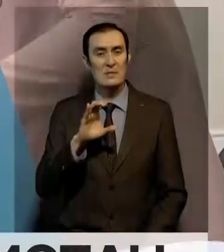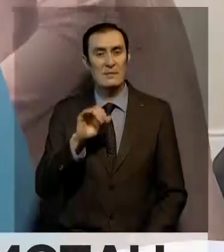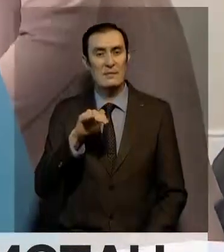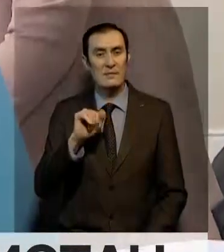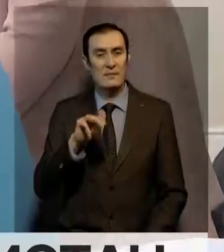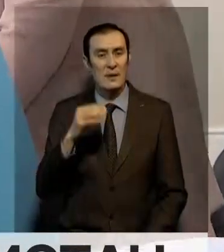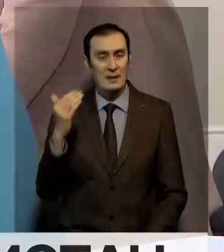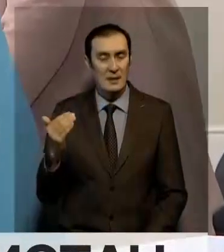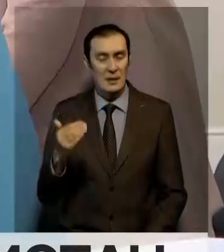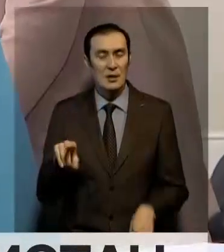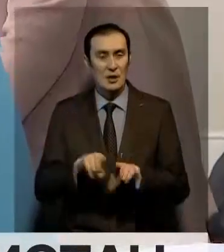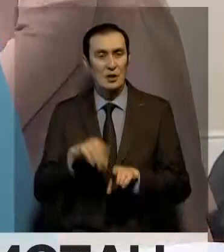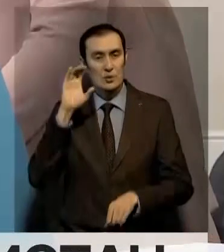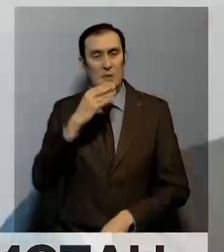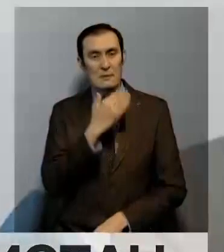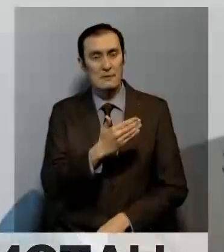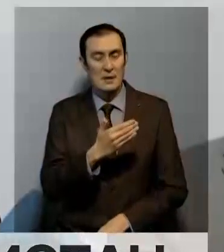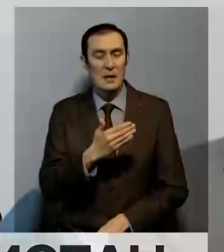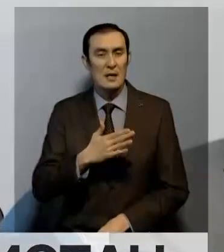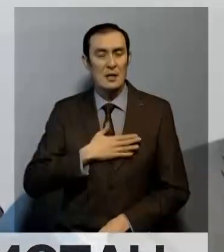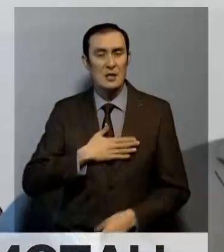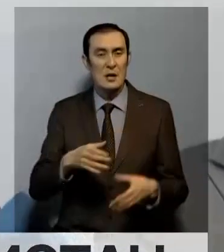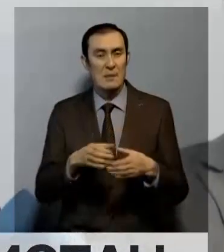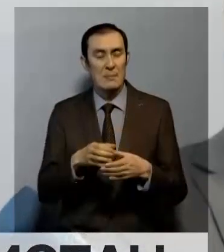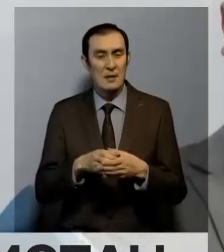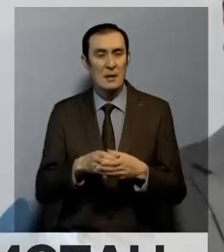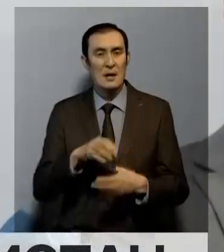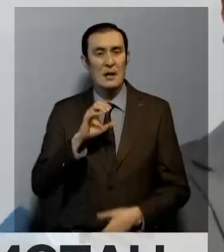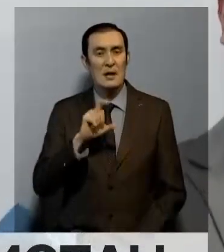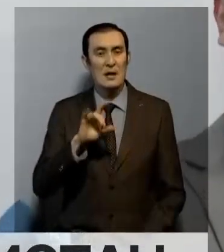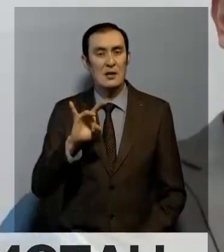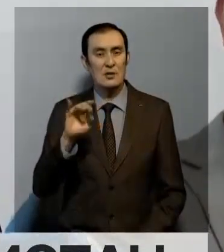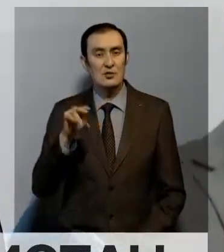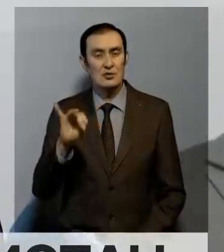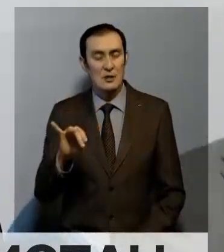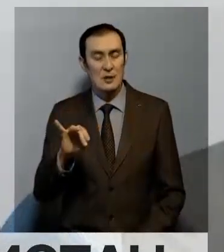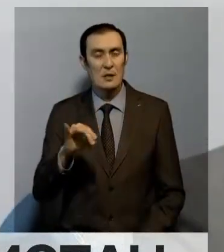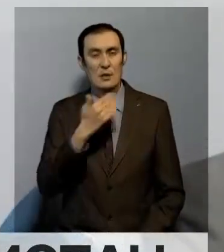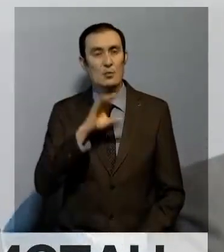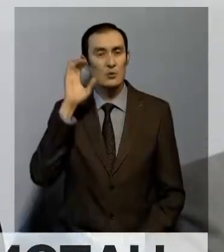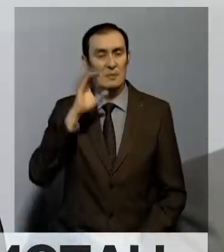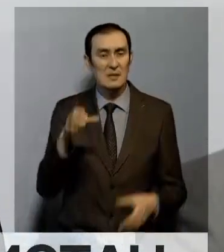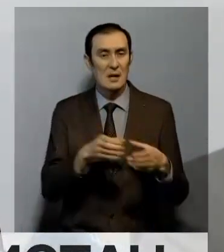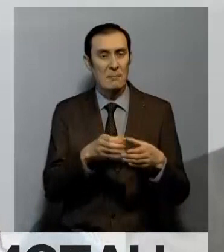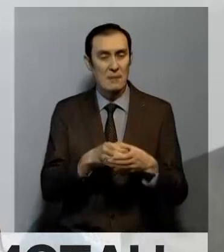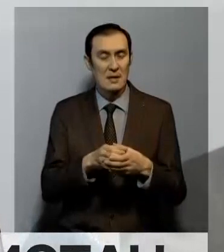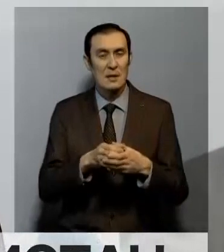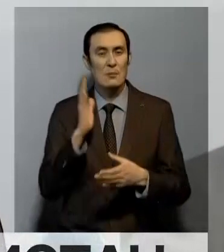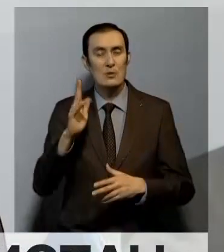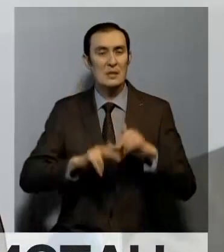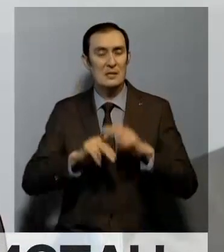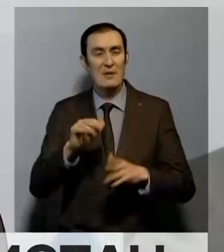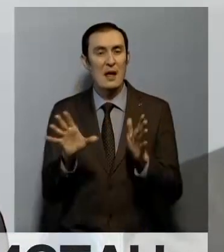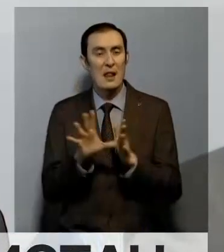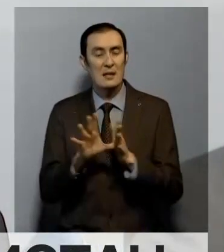стороны предприятия соответствующие. Казахстанская компания ERG и узбекское предприятие строительство